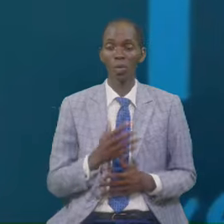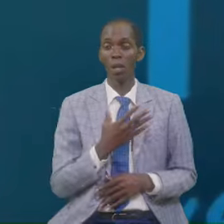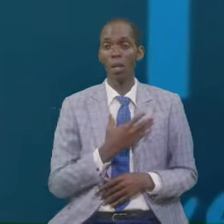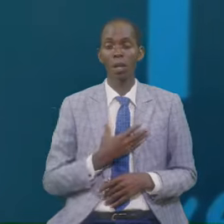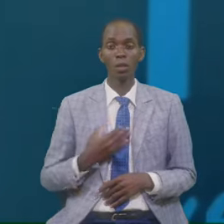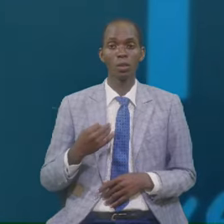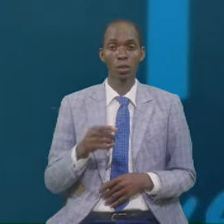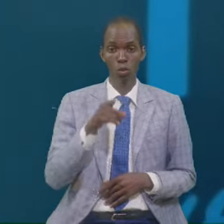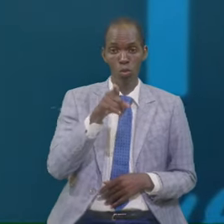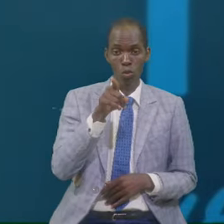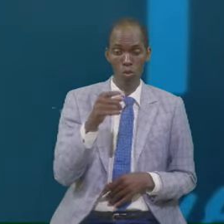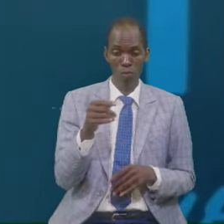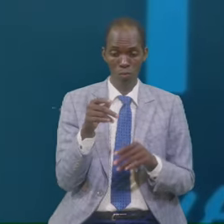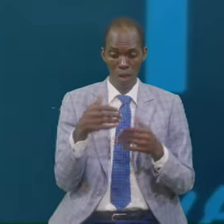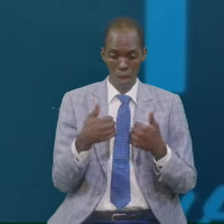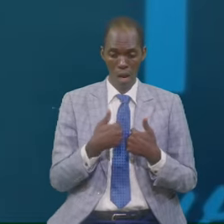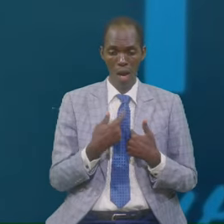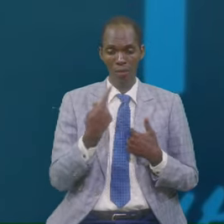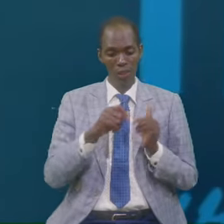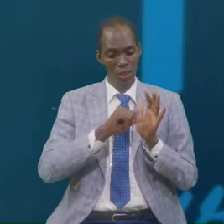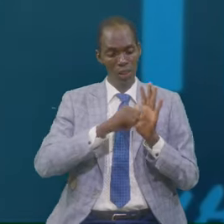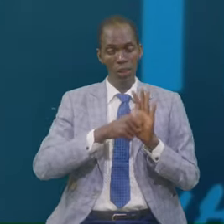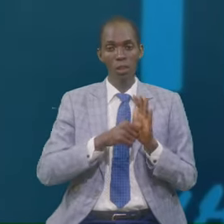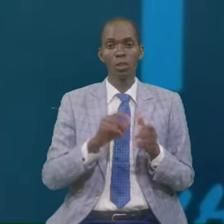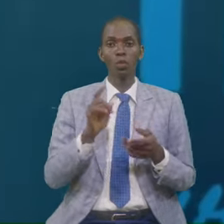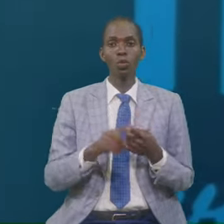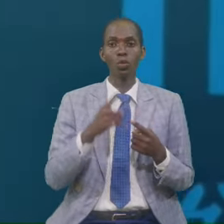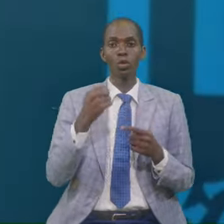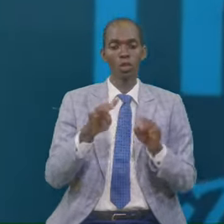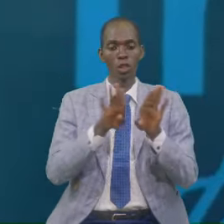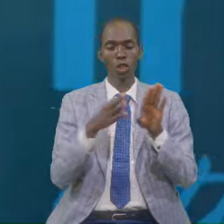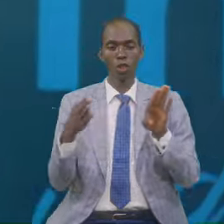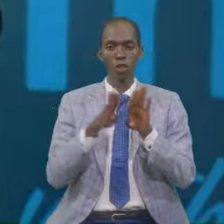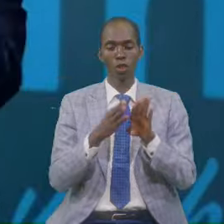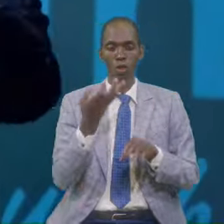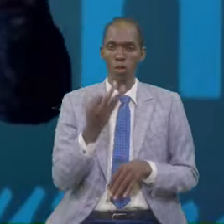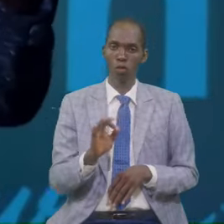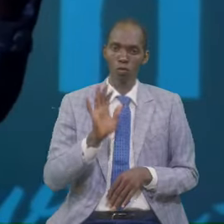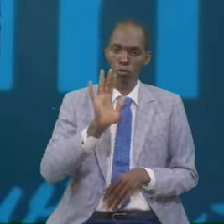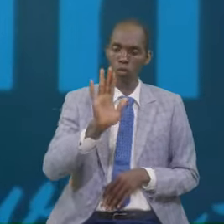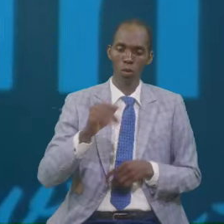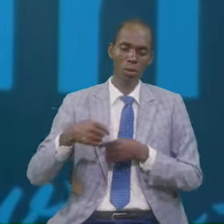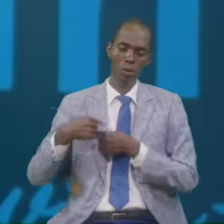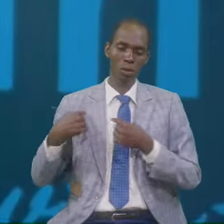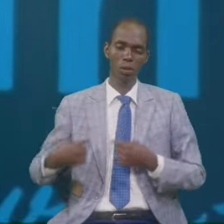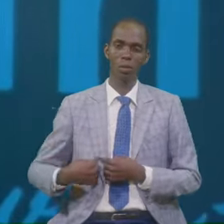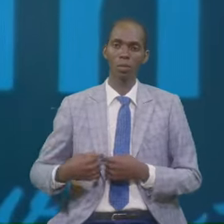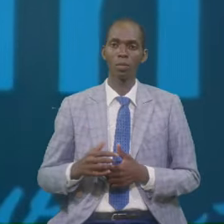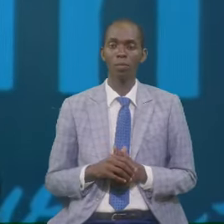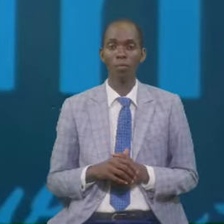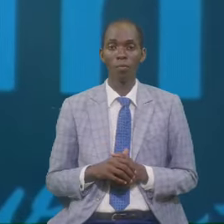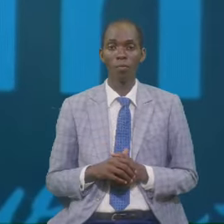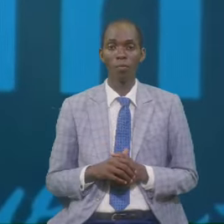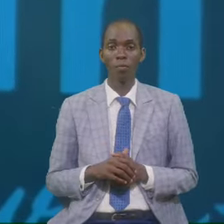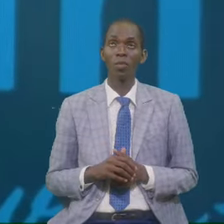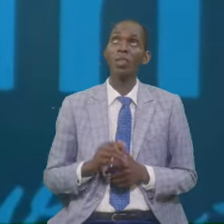key to the door of your heart. మీ హృదయ ద్వారానికి సంబంధించిన తాళపు చెవి మీ దగ్గరే ఉంది. He says, I stand at the